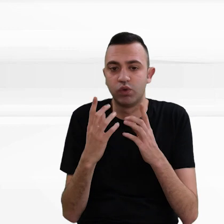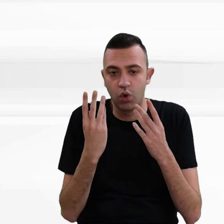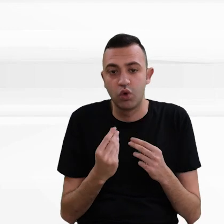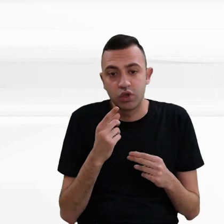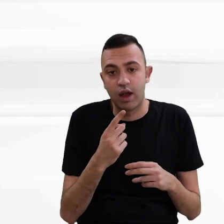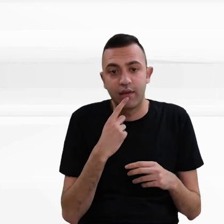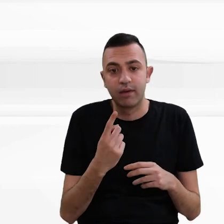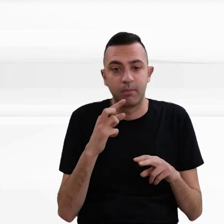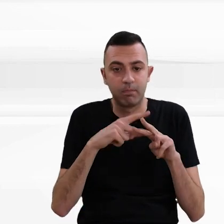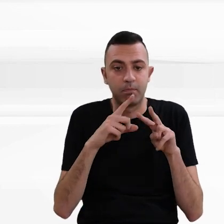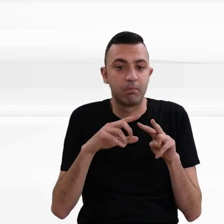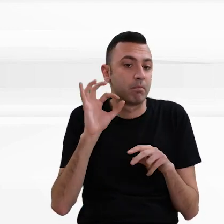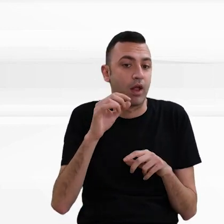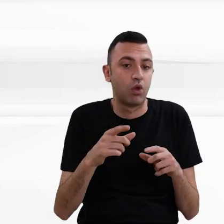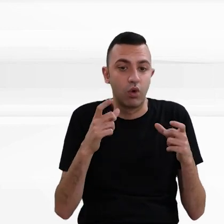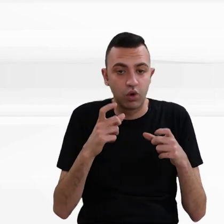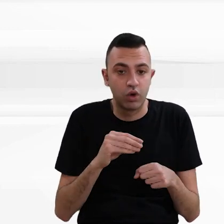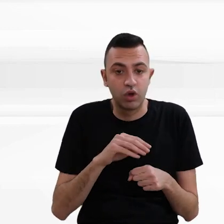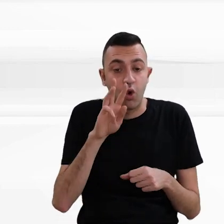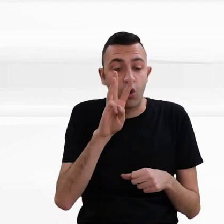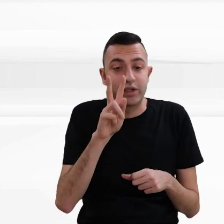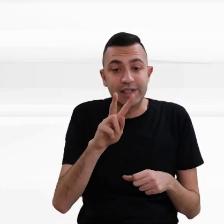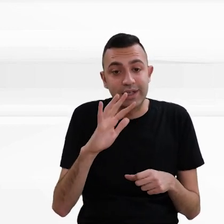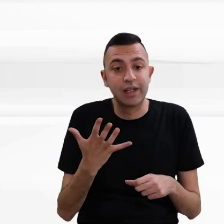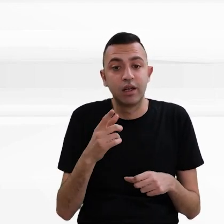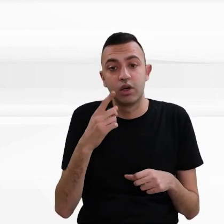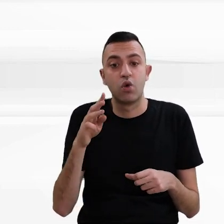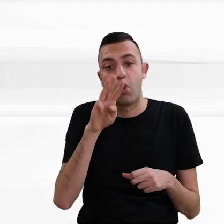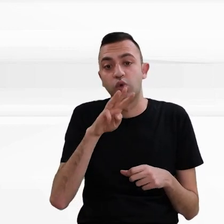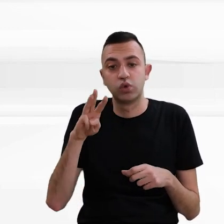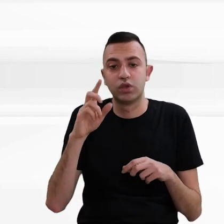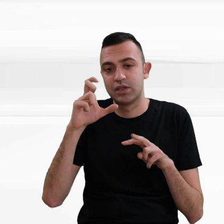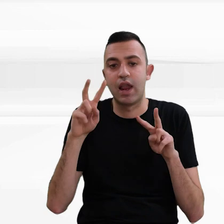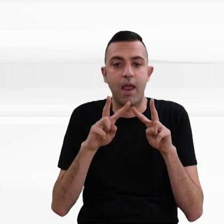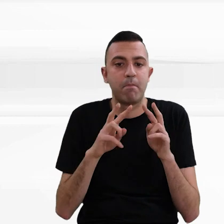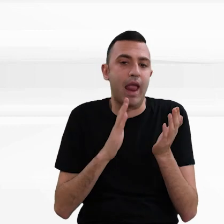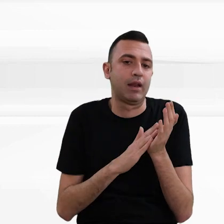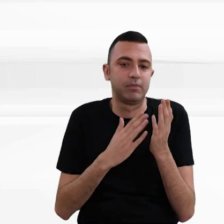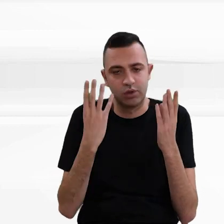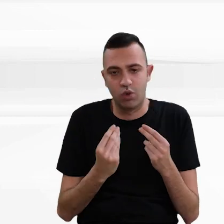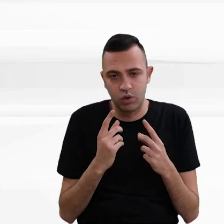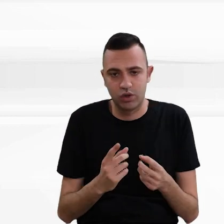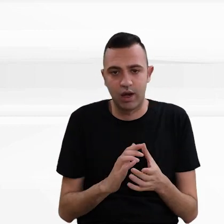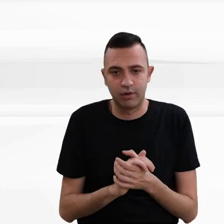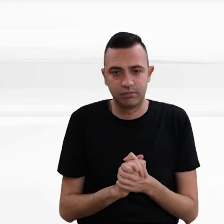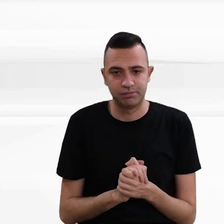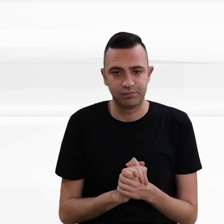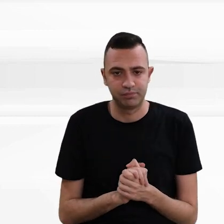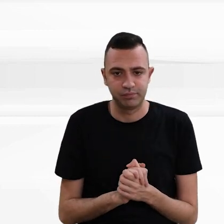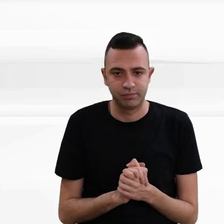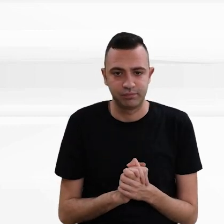gelecekmiş Yani para mı bir kenar uzunluğu 32 ile b33 santimetre arasında olacakmış